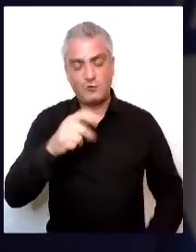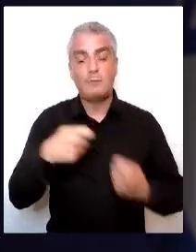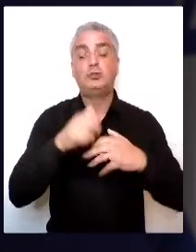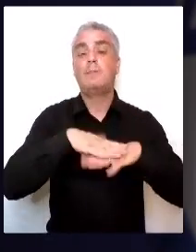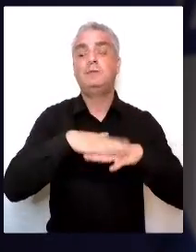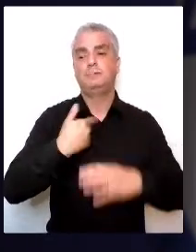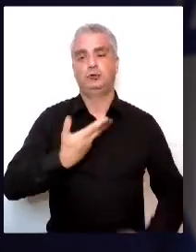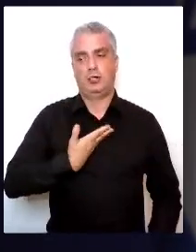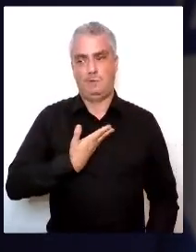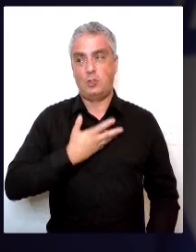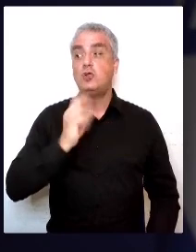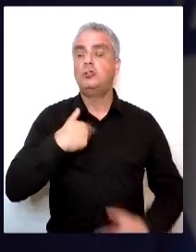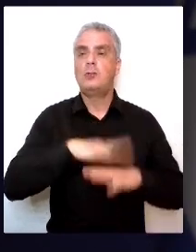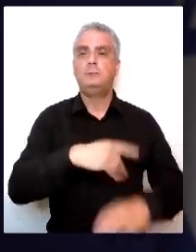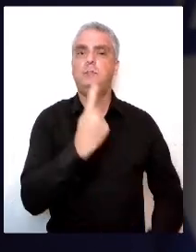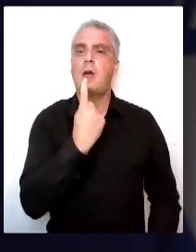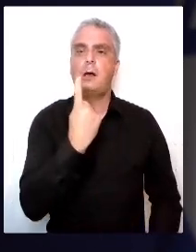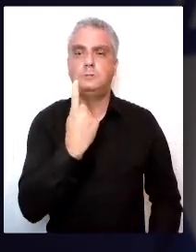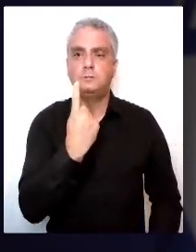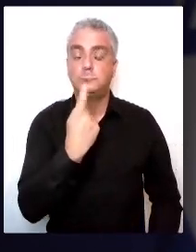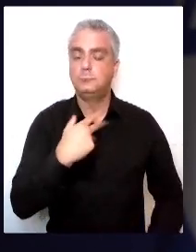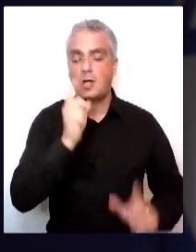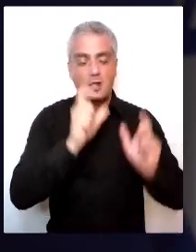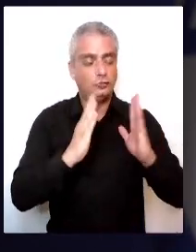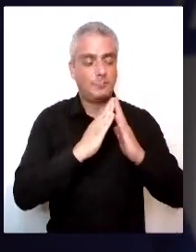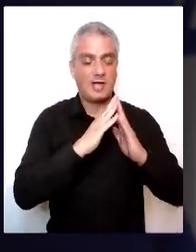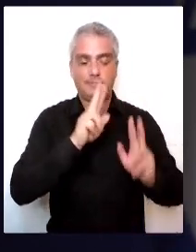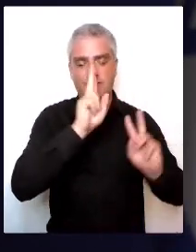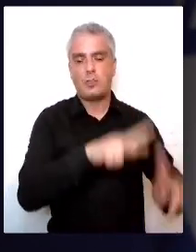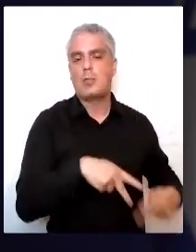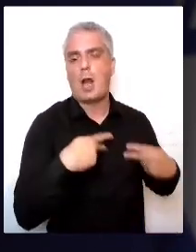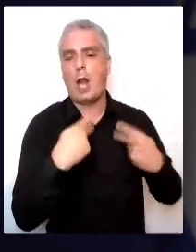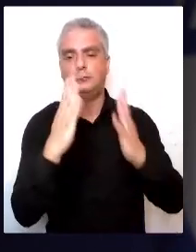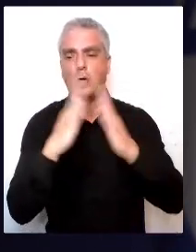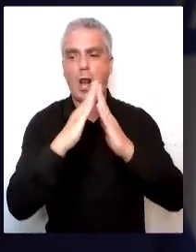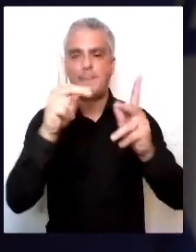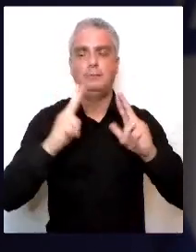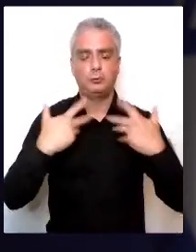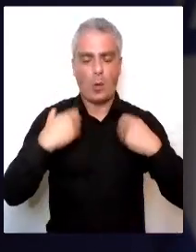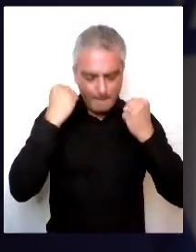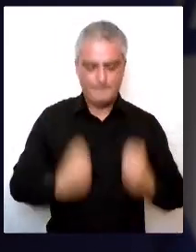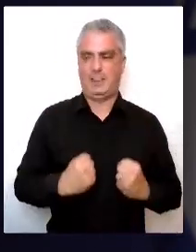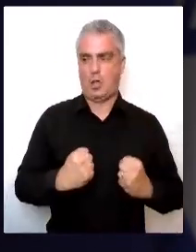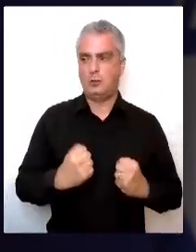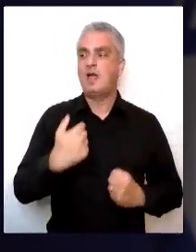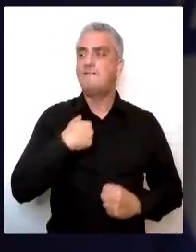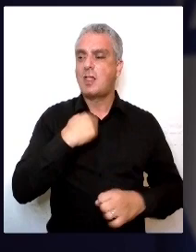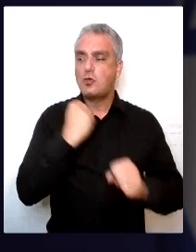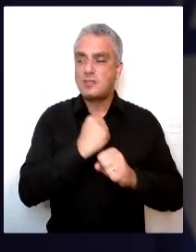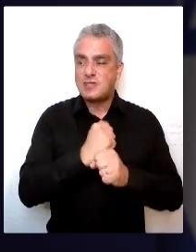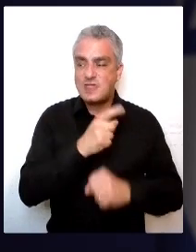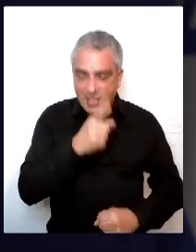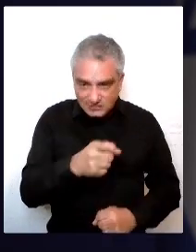שקיבלנו ויש לנו משימה אחת השבת תושבי הצפון בביטחון לבתיהם ואנחנו נעשה למשימה הזו